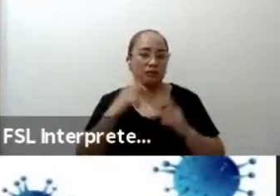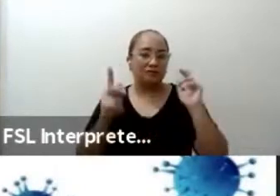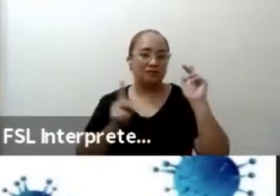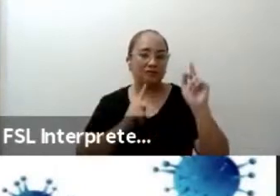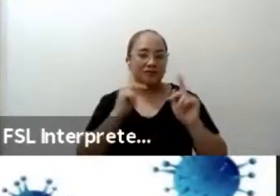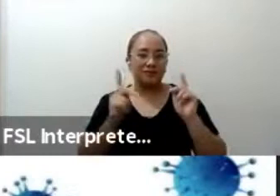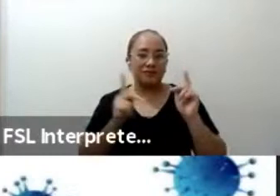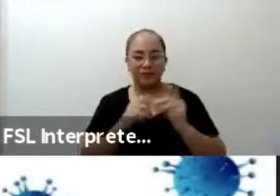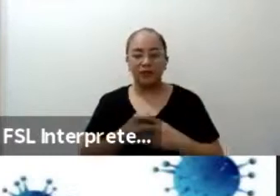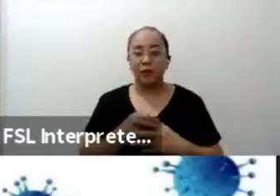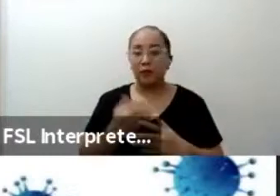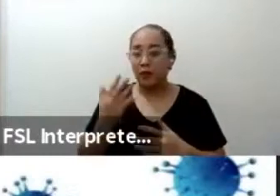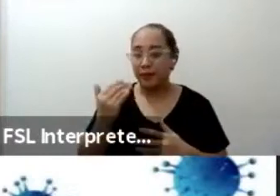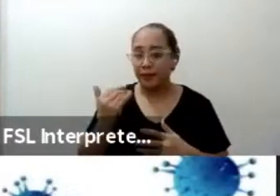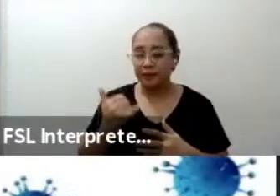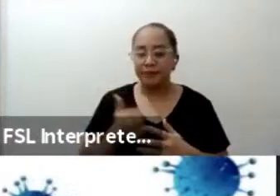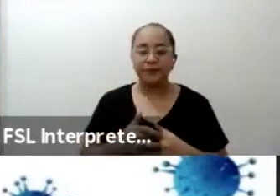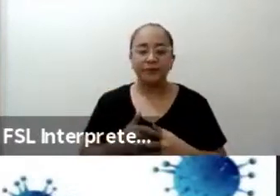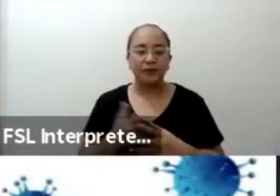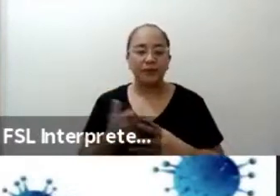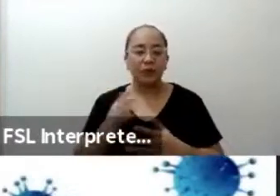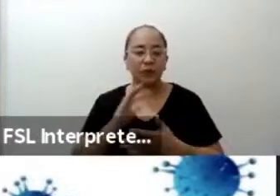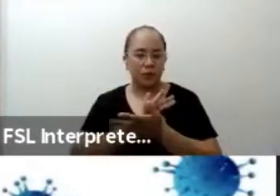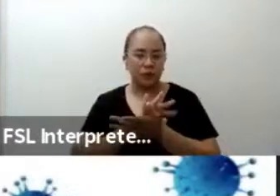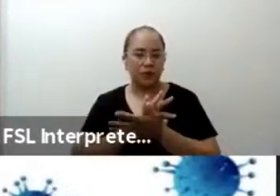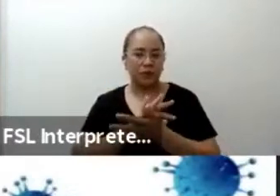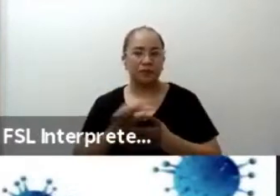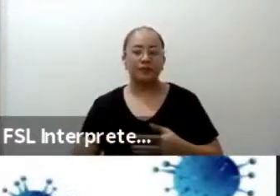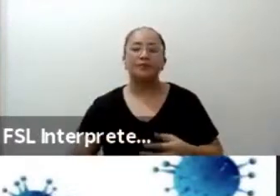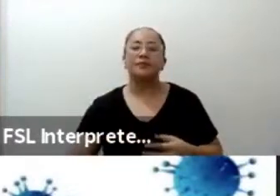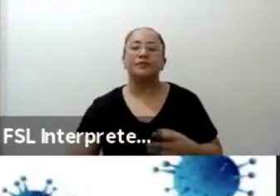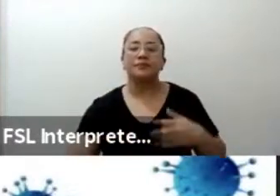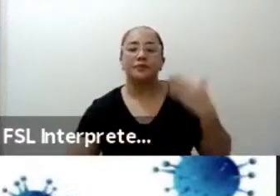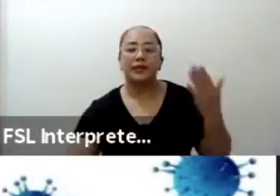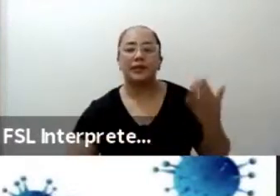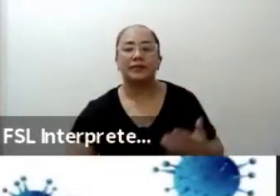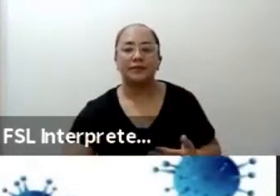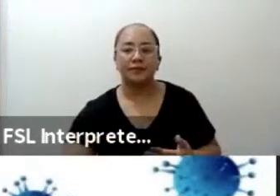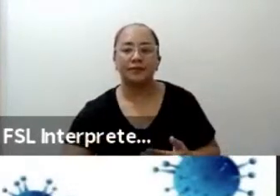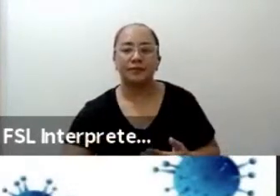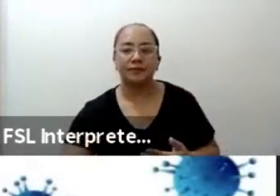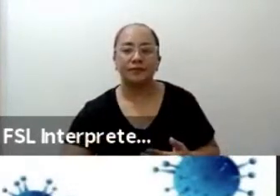kababayan dahil dito sa COVID-19. Next, please.